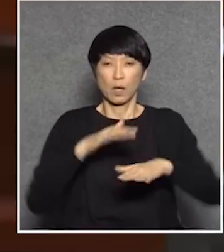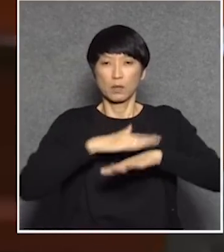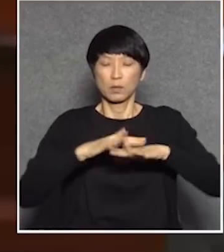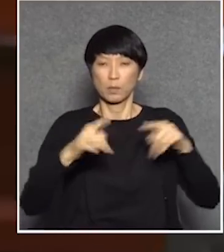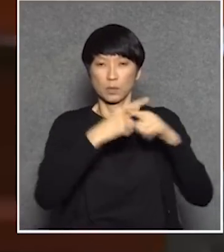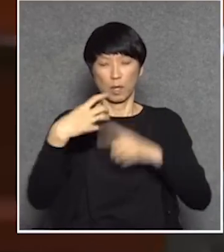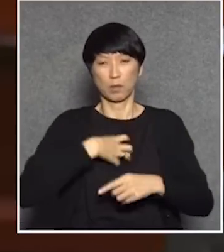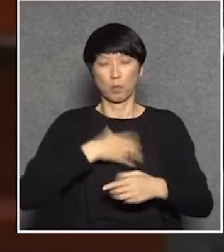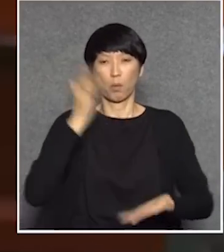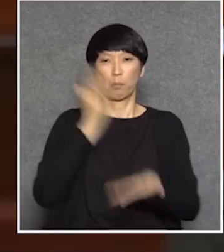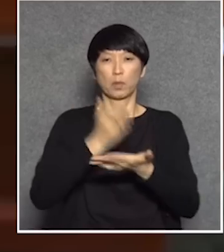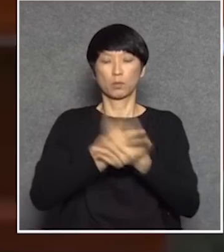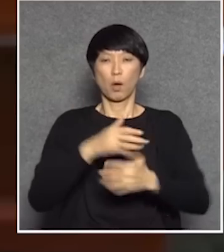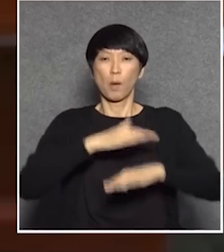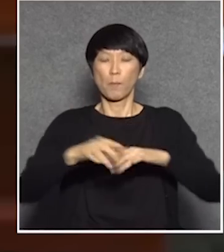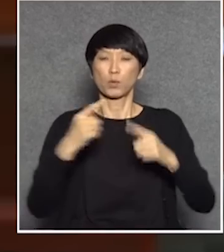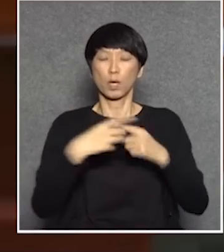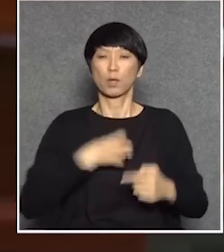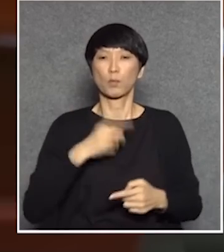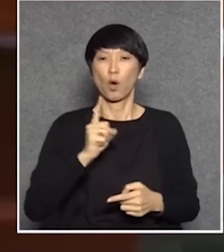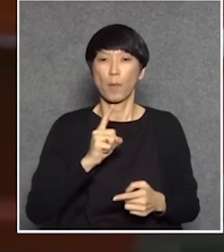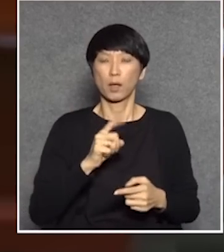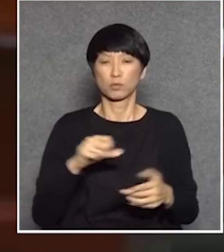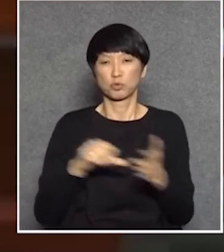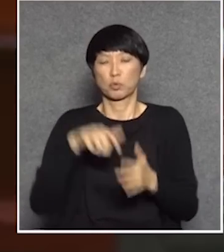我真想問一般人的感覺是什麼？一般人的感覺還低啊。